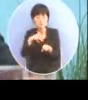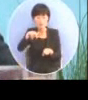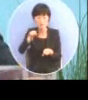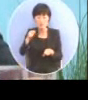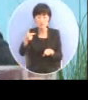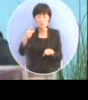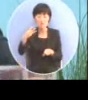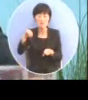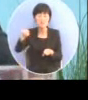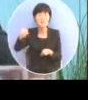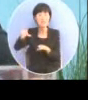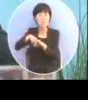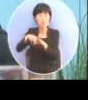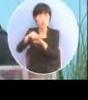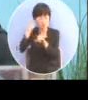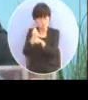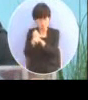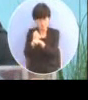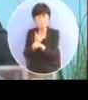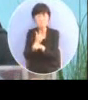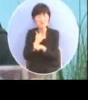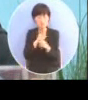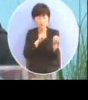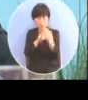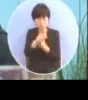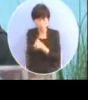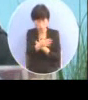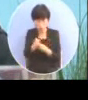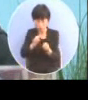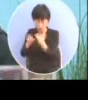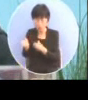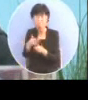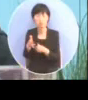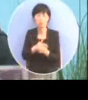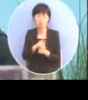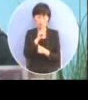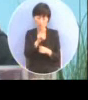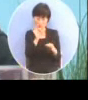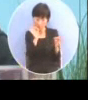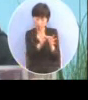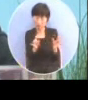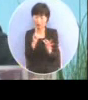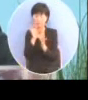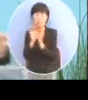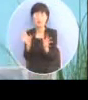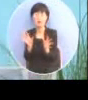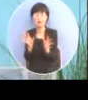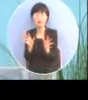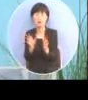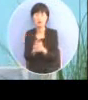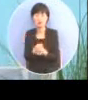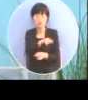Tôi cũng đến các tôn giáo Phật giáo các thứ để nghiên cứu mà không có giải đáp trong đó. Đấy là toàn những câu nói không được.